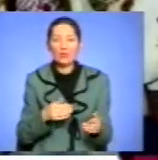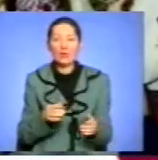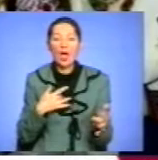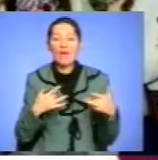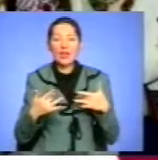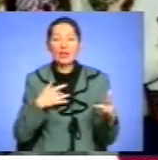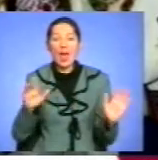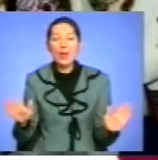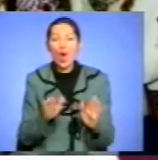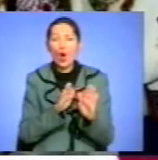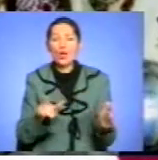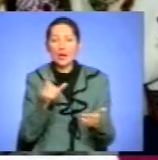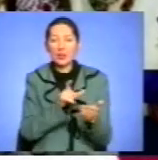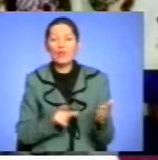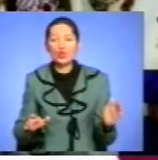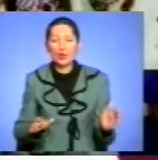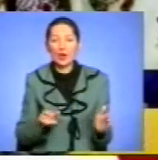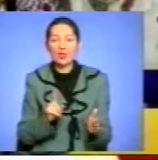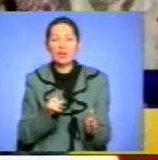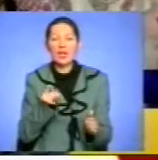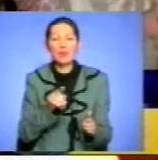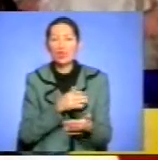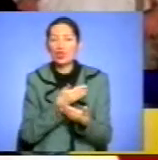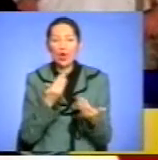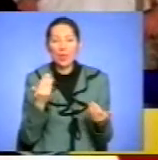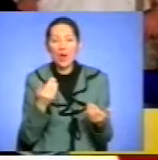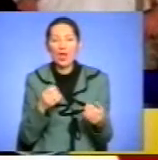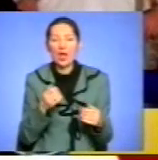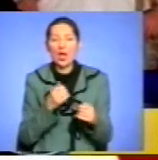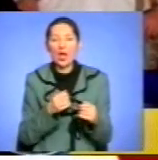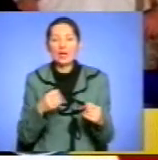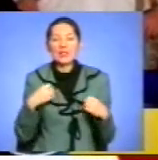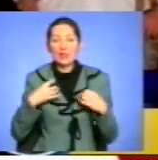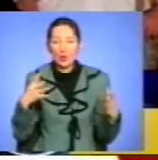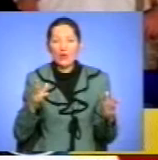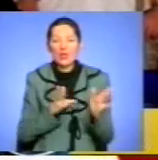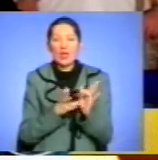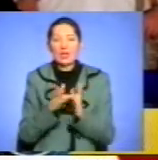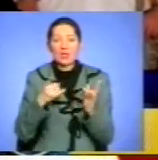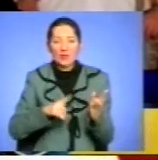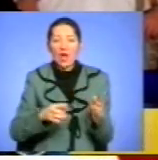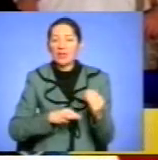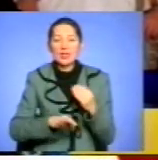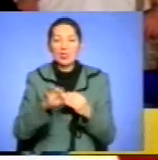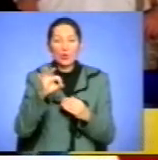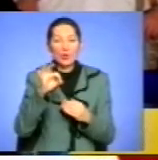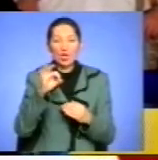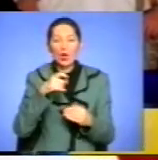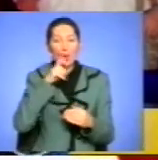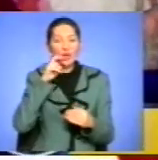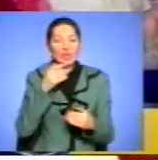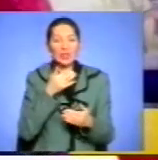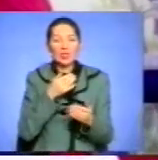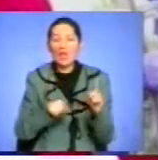Вертепи, колядки, віншування – те, без чого не обходиться жодне святкування Різдва у нас, на Сході України – рідкість.